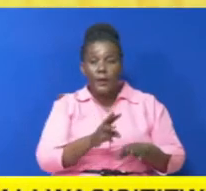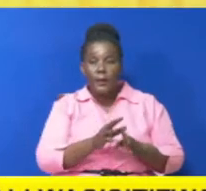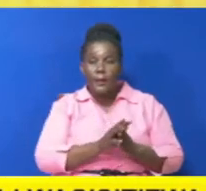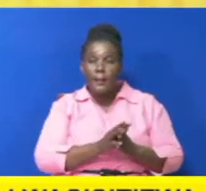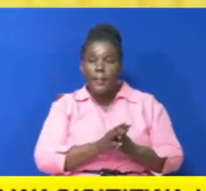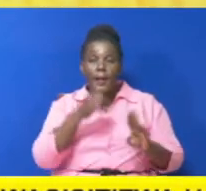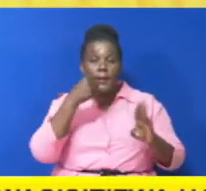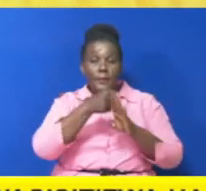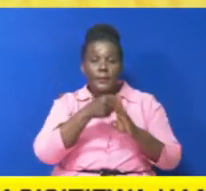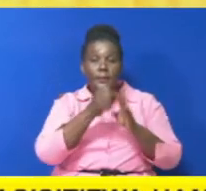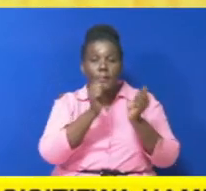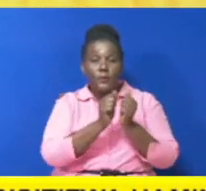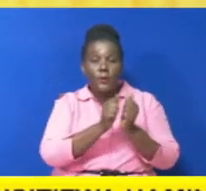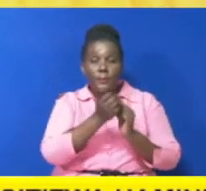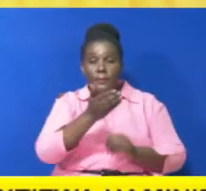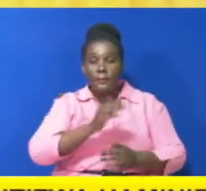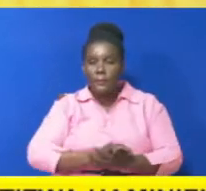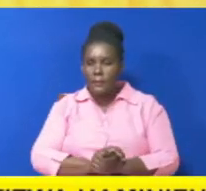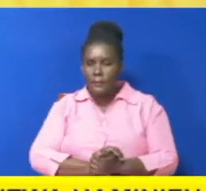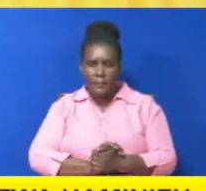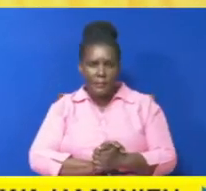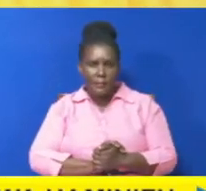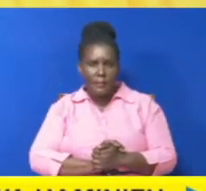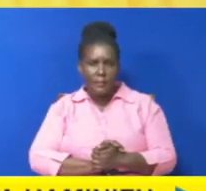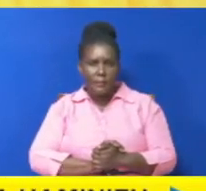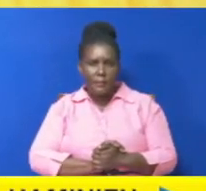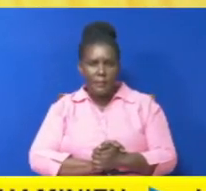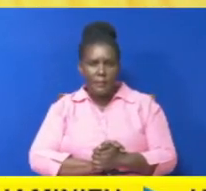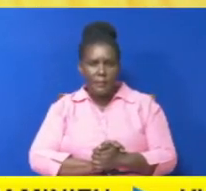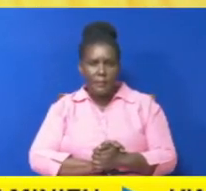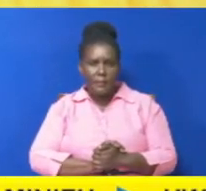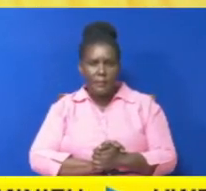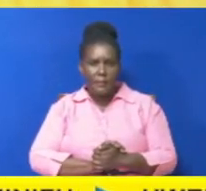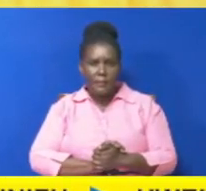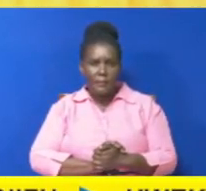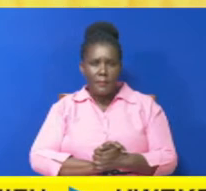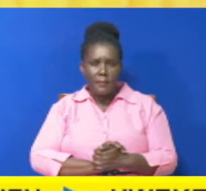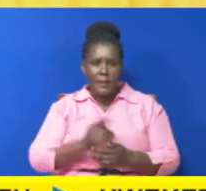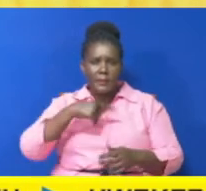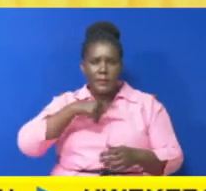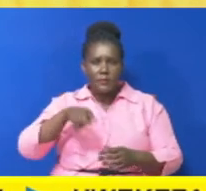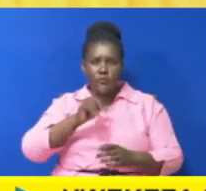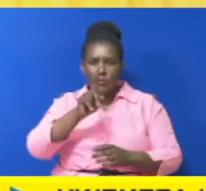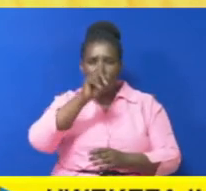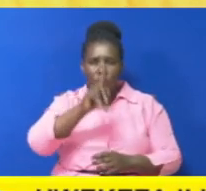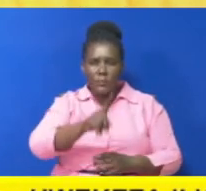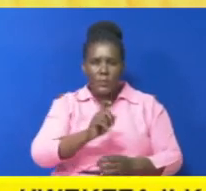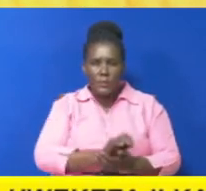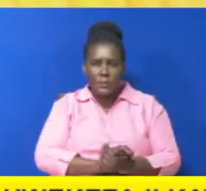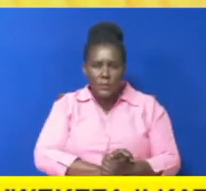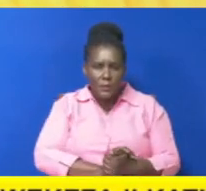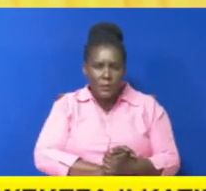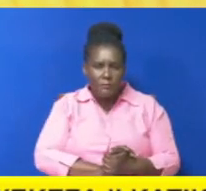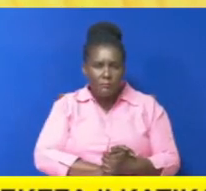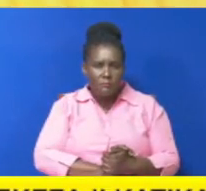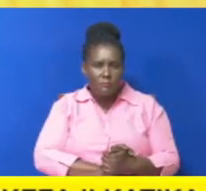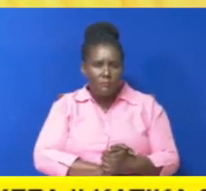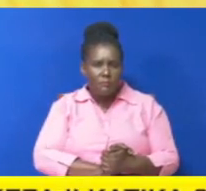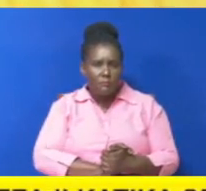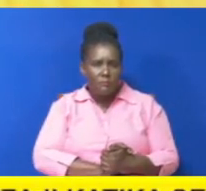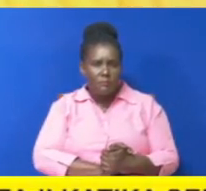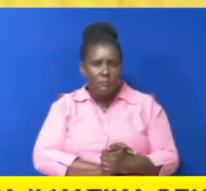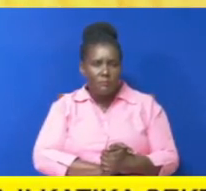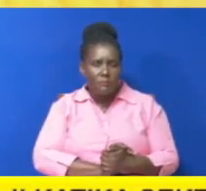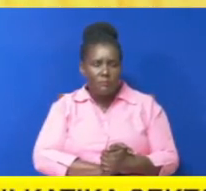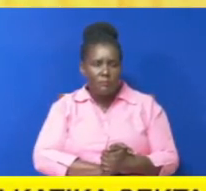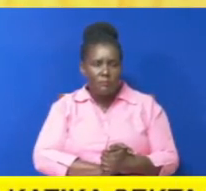madiwani. Mitano hapa tumekutana na wanawake na tukauliza kodi yenye kero ni hakuna hata moja iliyoonekana ni kero, zote zimepishwa kwa mjibu